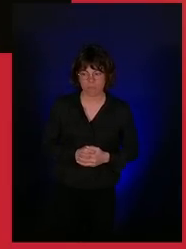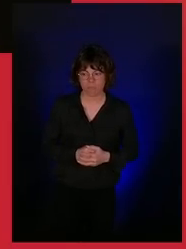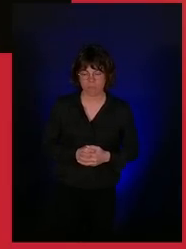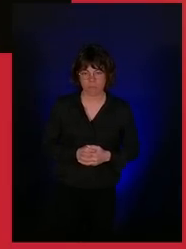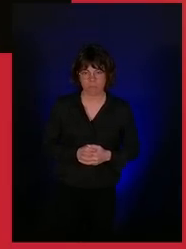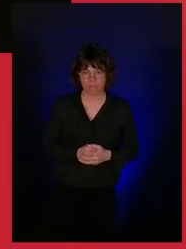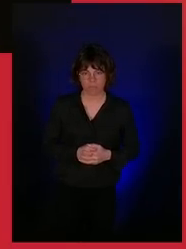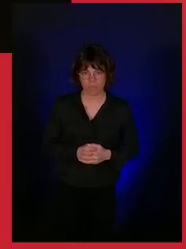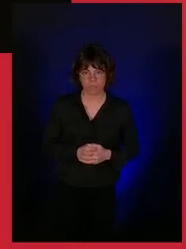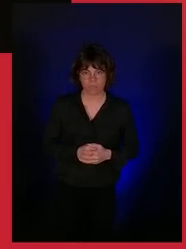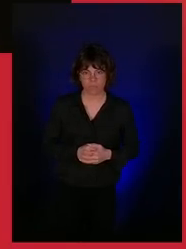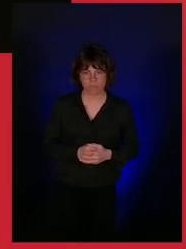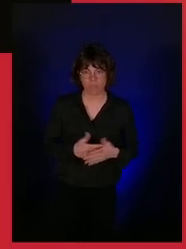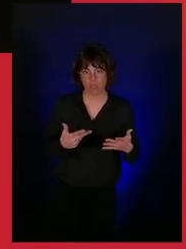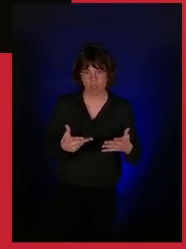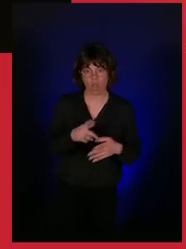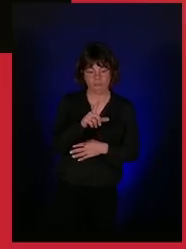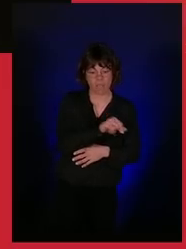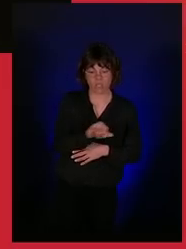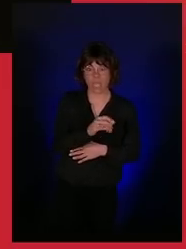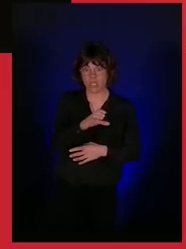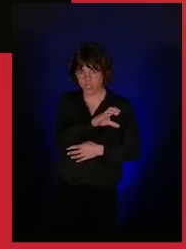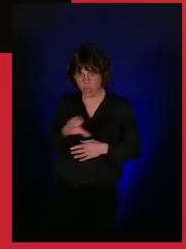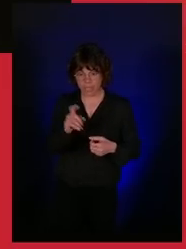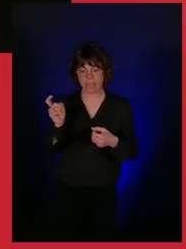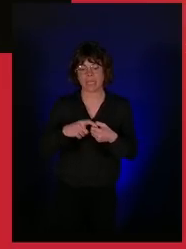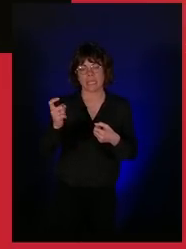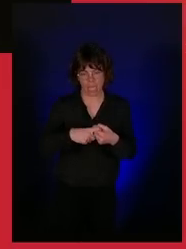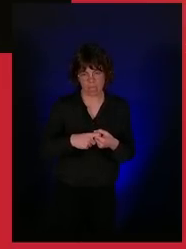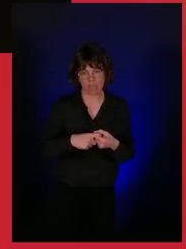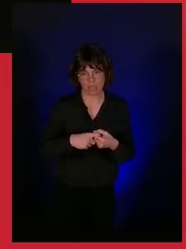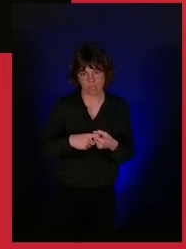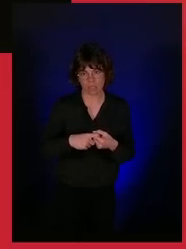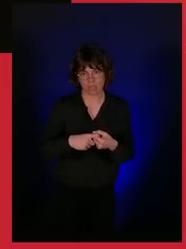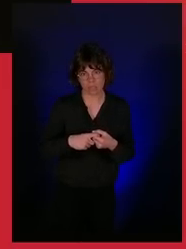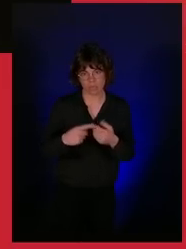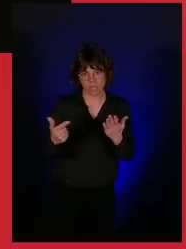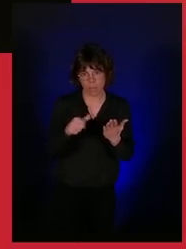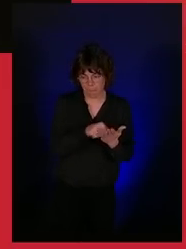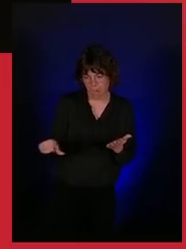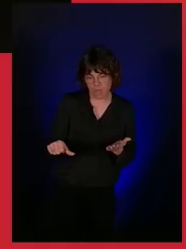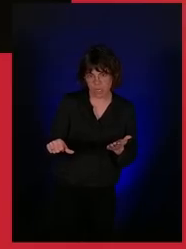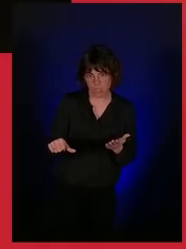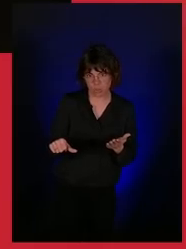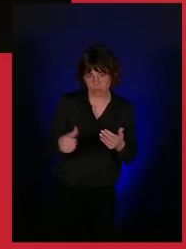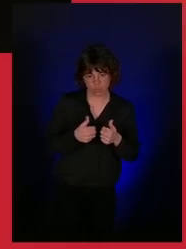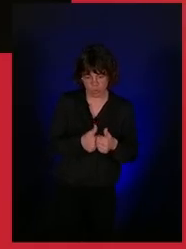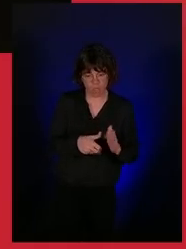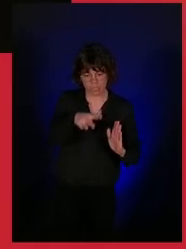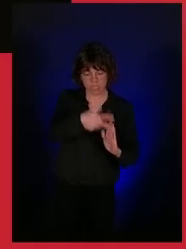Pour les syndicats entre 20 et 100 syndiqués, un reversement tous les